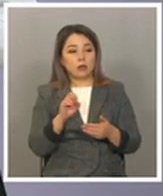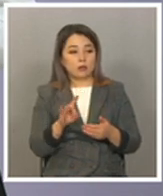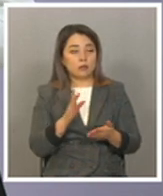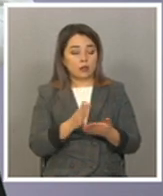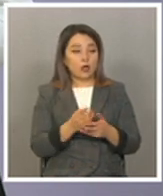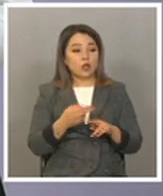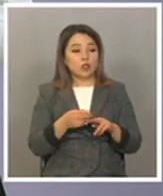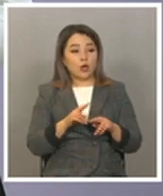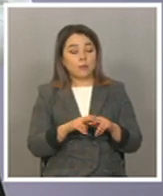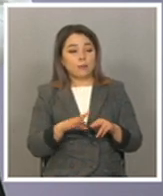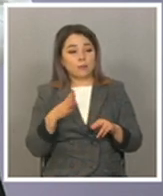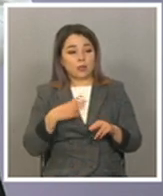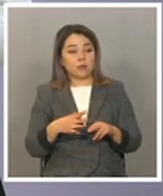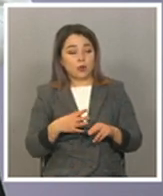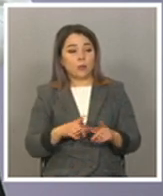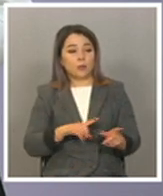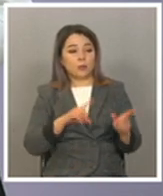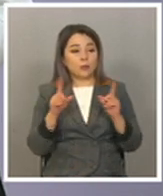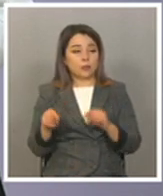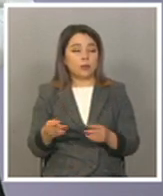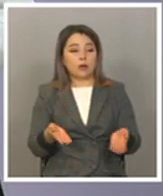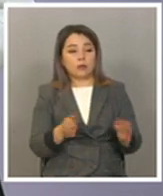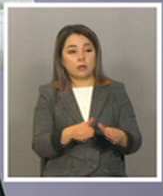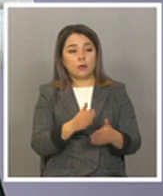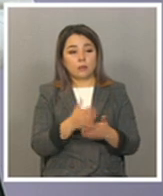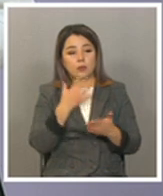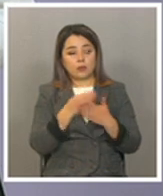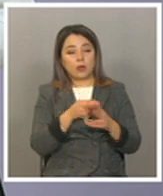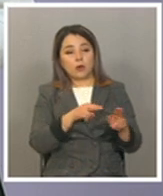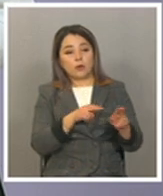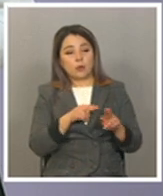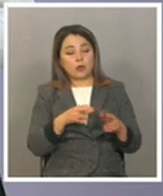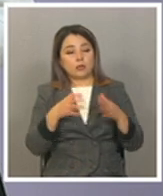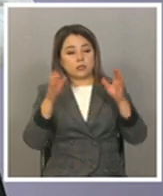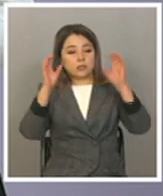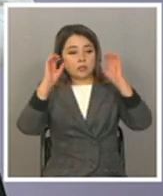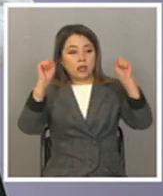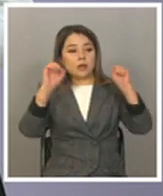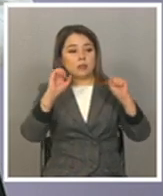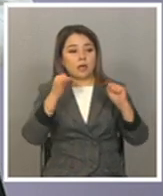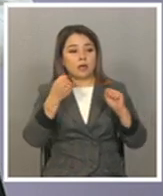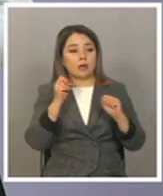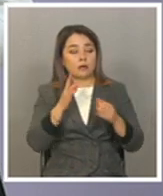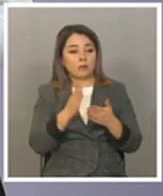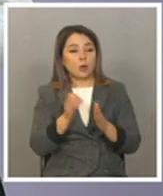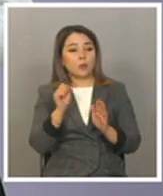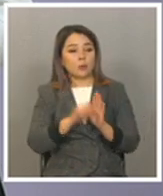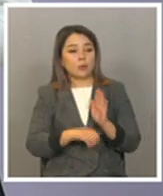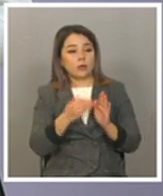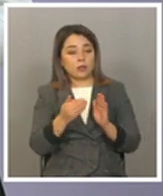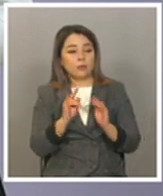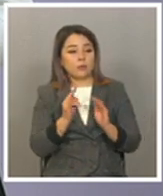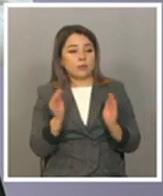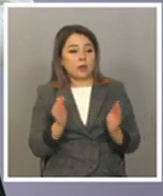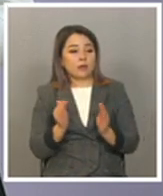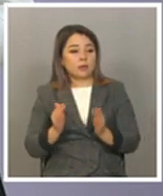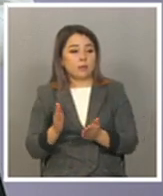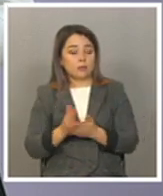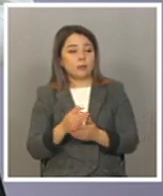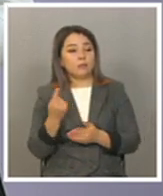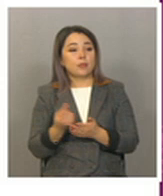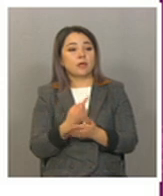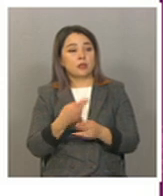Они вынуждены покинуть степь, где развернулась охота на сайгаков. Гибнут их волчата, их первое